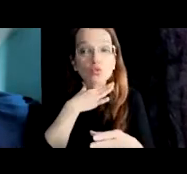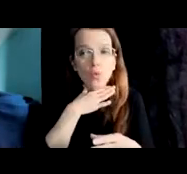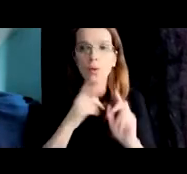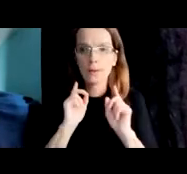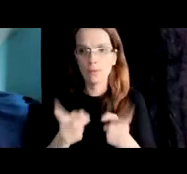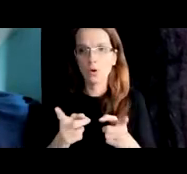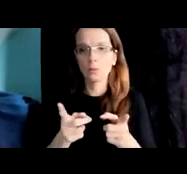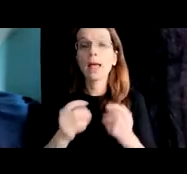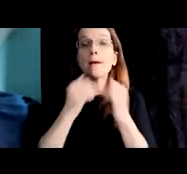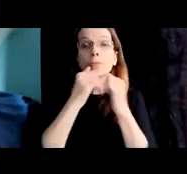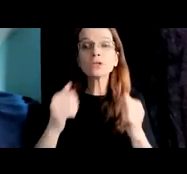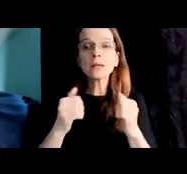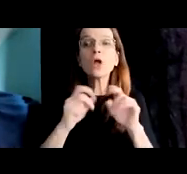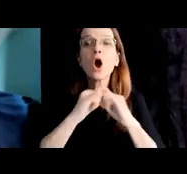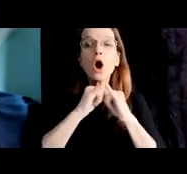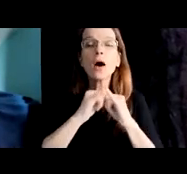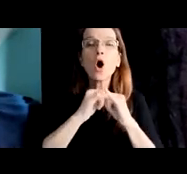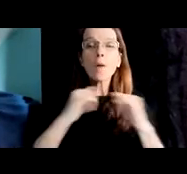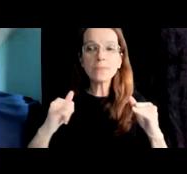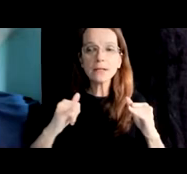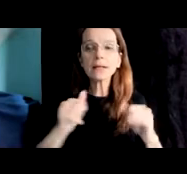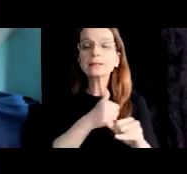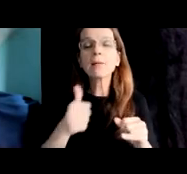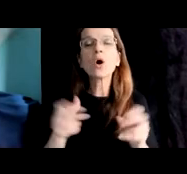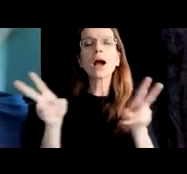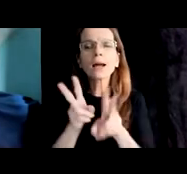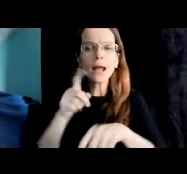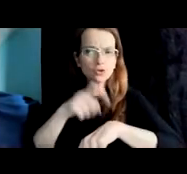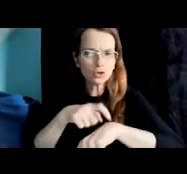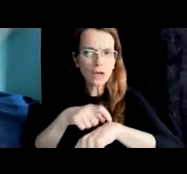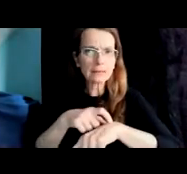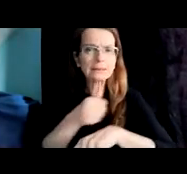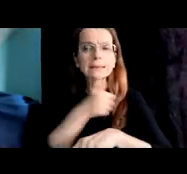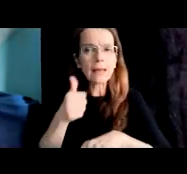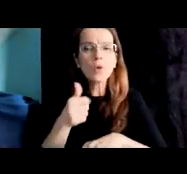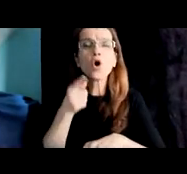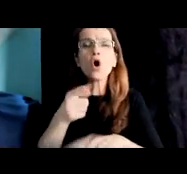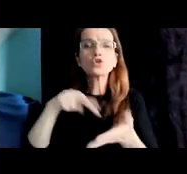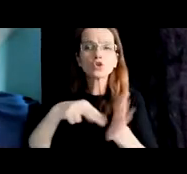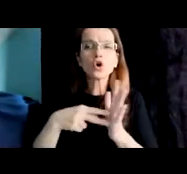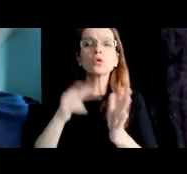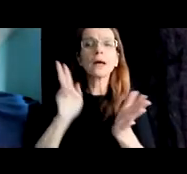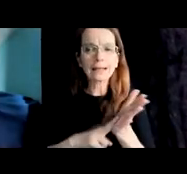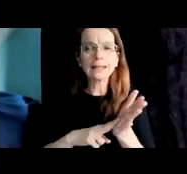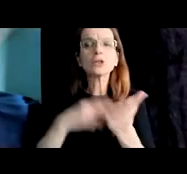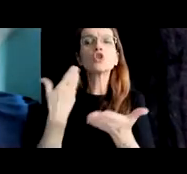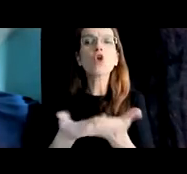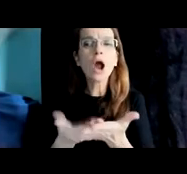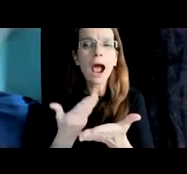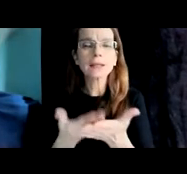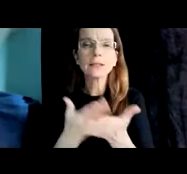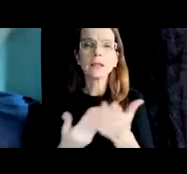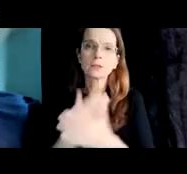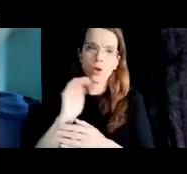oblike pa samo za krajši čas oziroma daljši čas tedaj, kadar je to strokovno dokazano, da je to za otroka zares